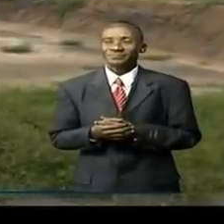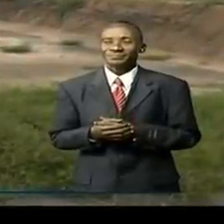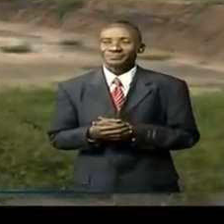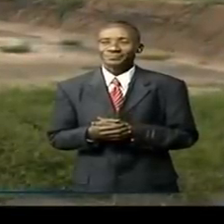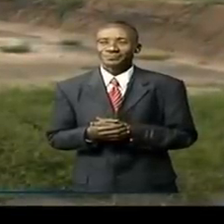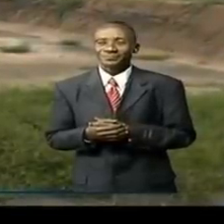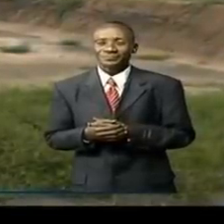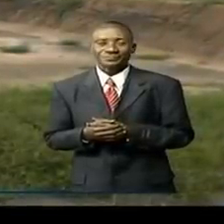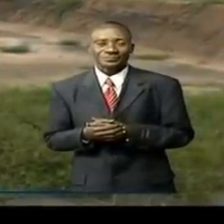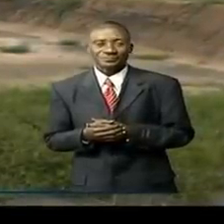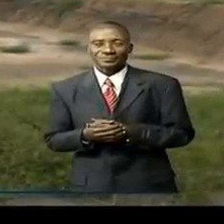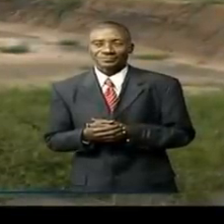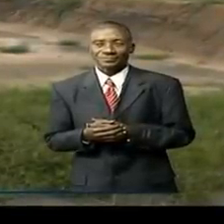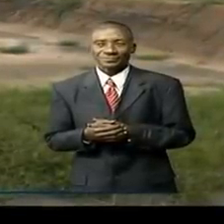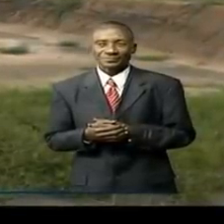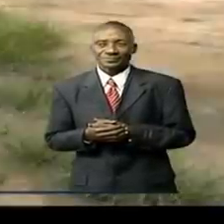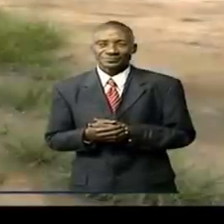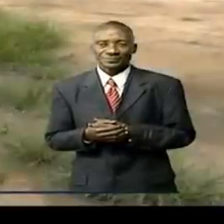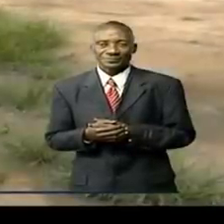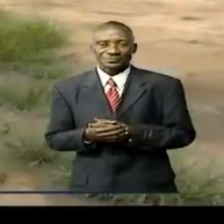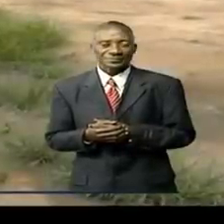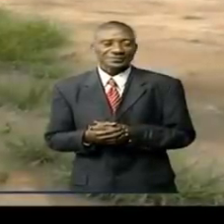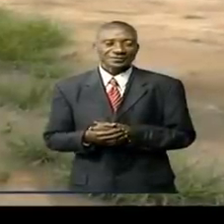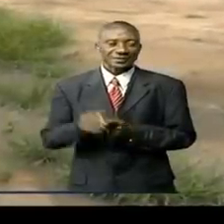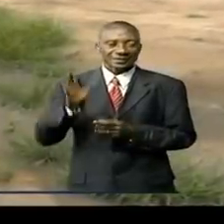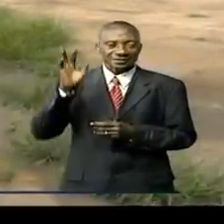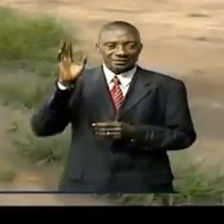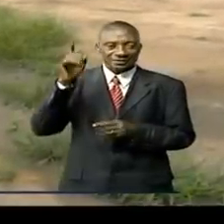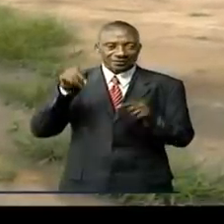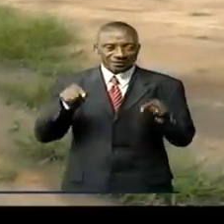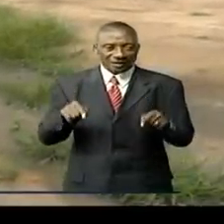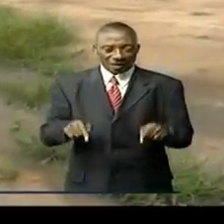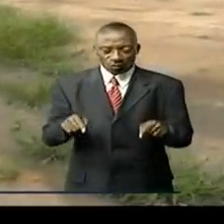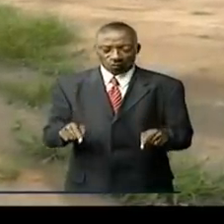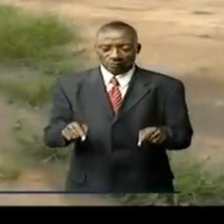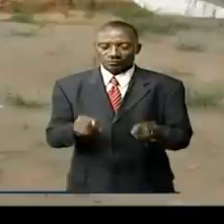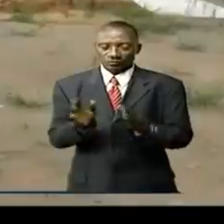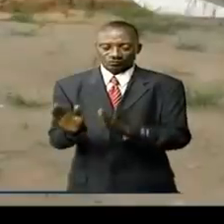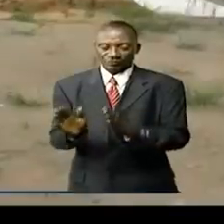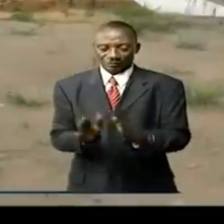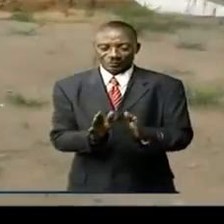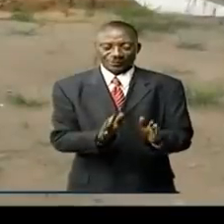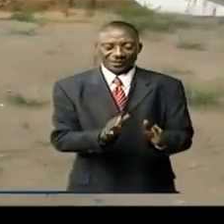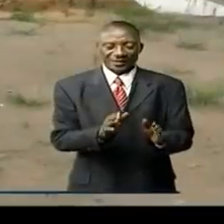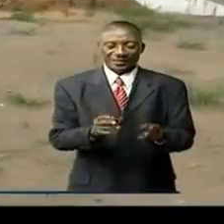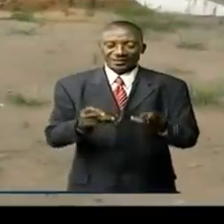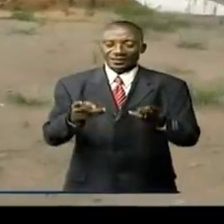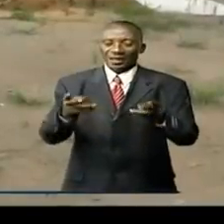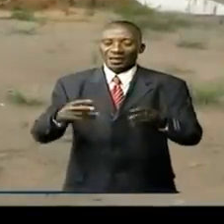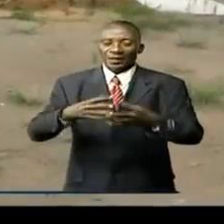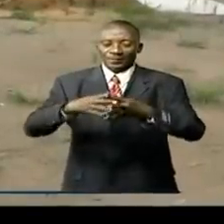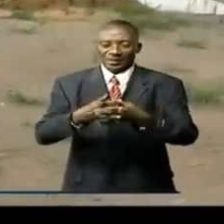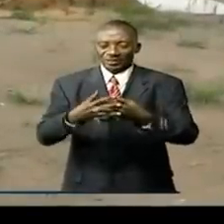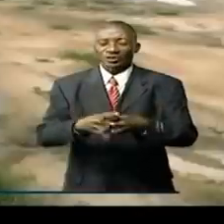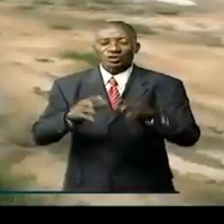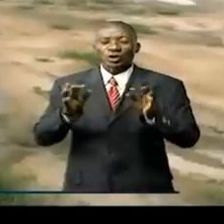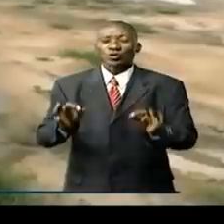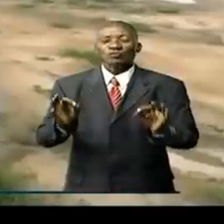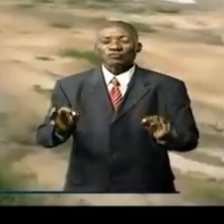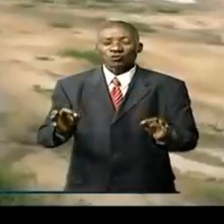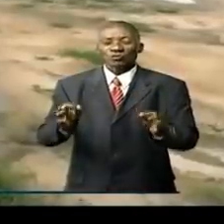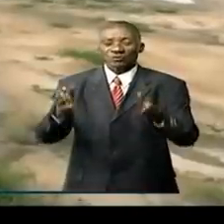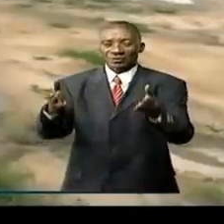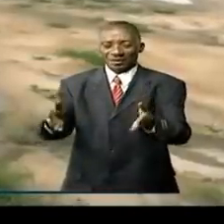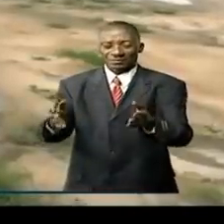C'est opté, Kinshasa sera doté d'une station d'épuration des eaux usées. Les travaux vont démarrer en janvier 2022, site